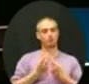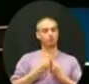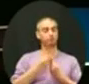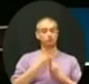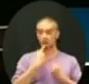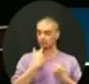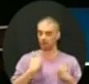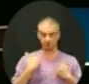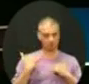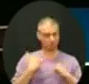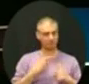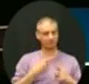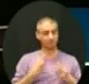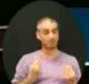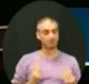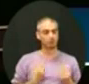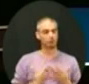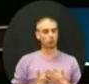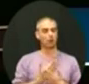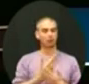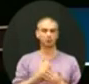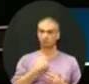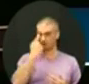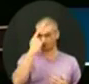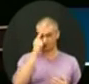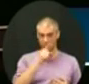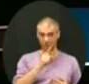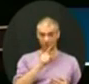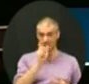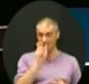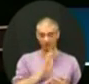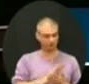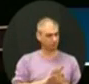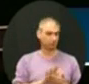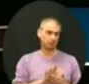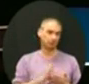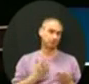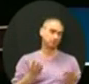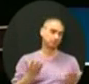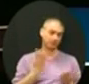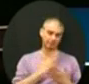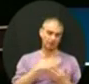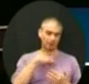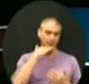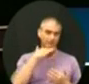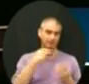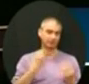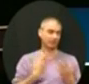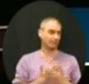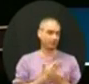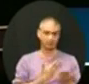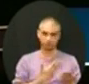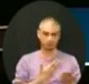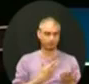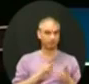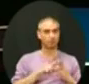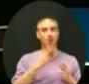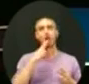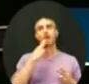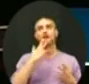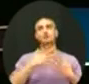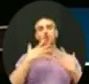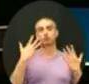הם אומרים, אנחנו מביאים פה משהו חדש. ואני חושב שלאדם הפשוט אולי קצת נמאס אולי מדברים חדשים, איזה הבטחות